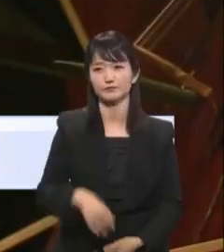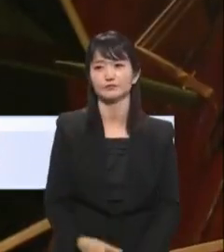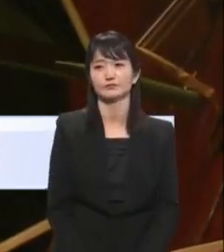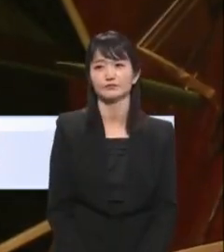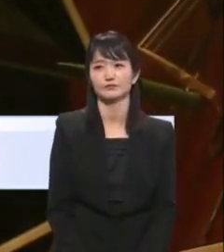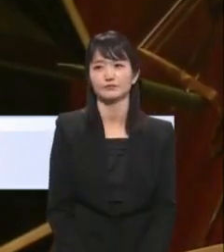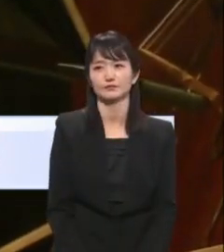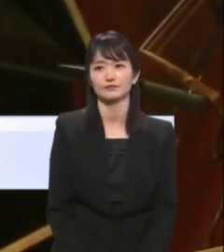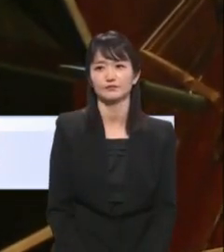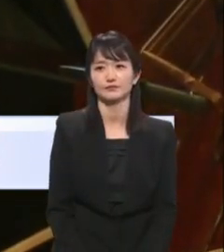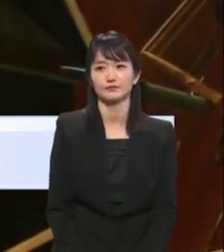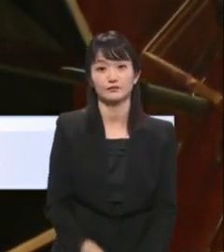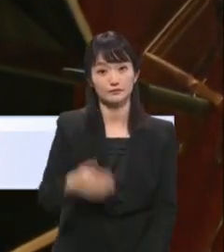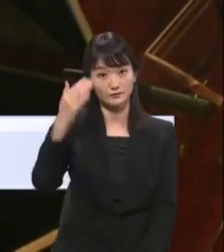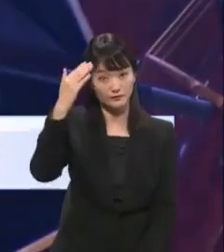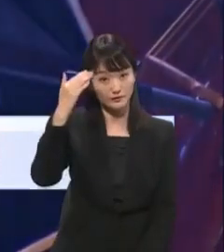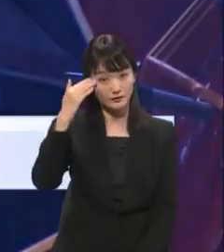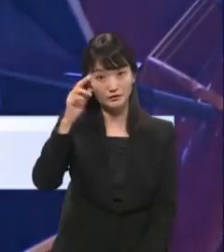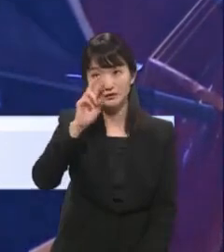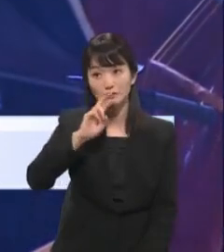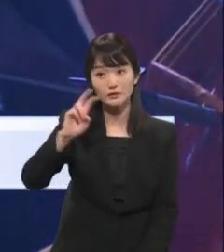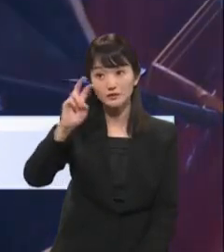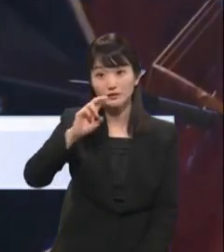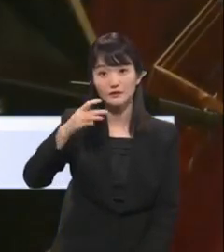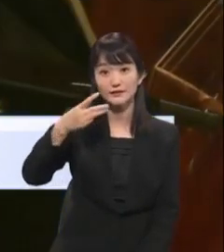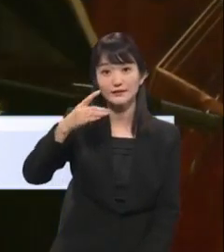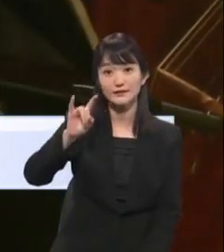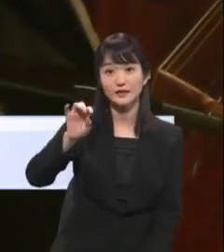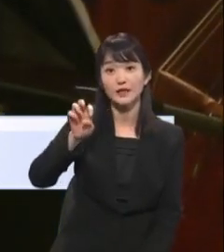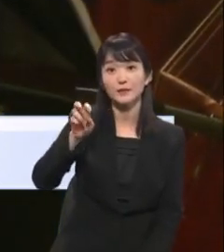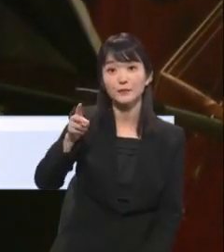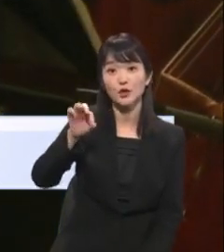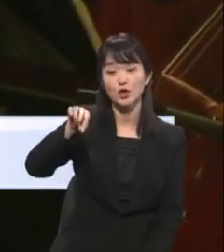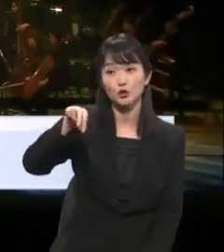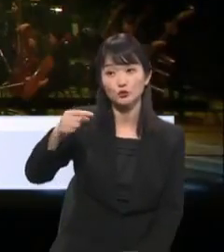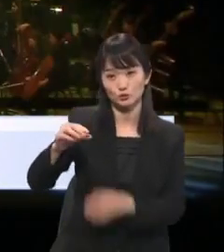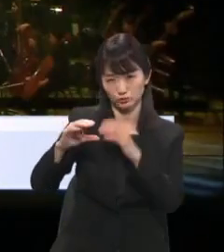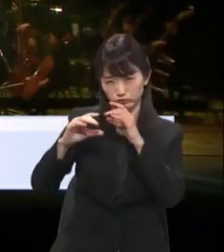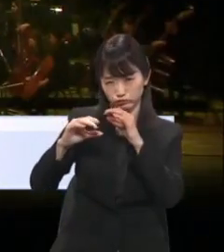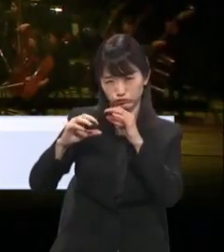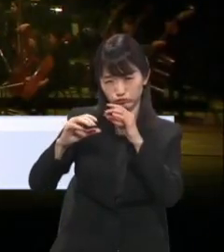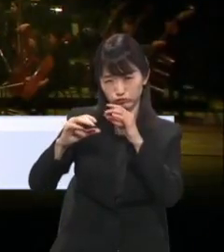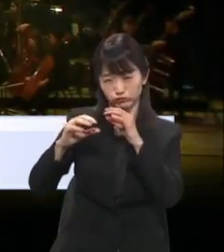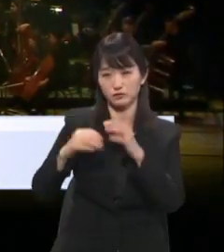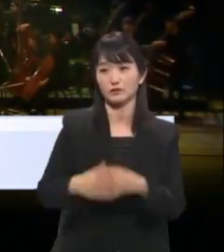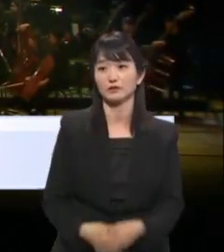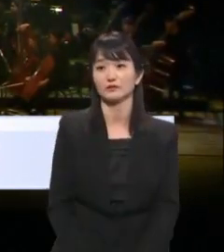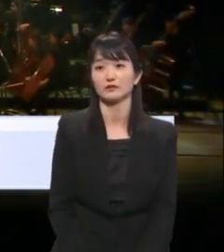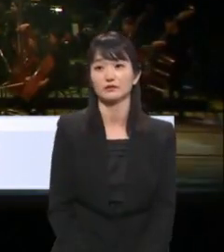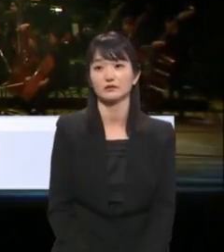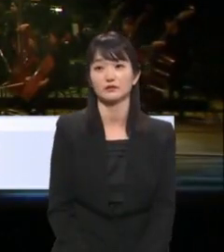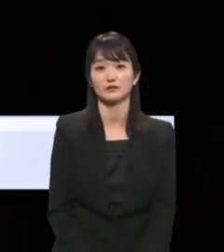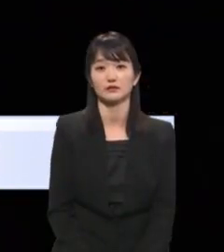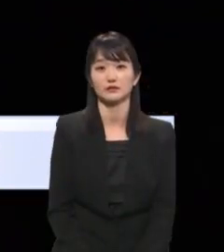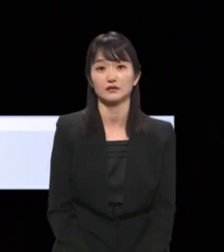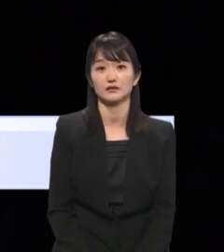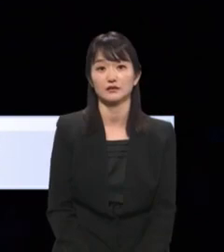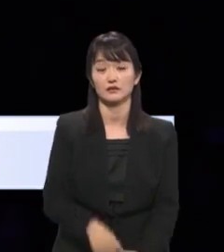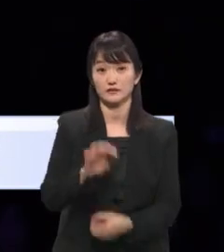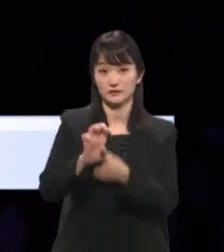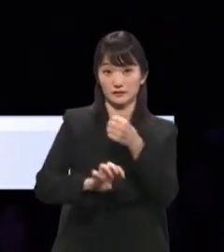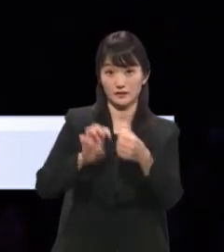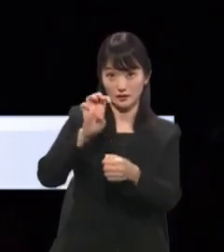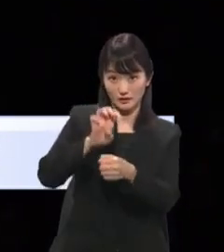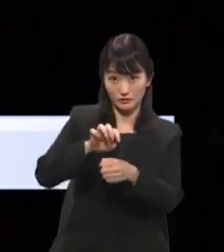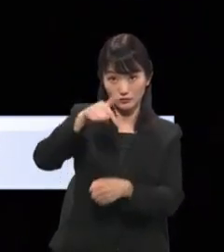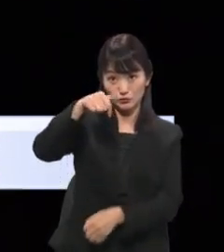굉장히 타악기도 있고 우리 국악도, 예, 지금은 저게 태평소라는 악기입니다. 아, 네. 그렇군요. 그러니까 이제 40년 국악